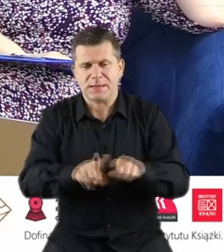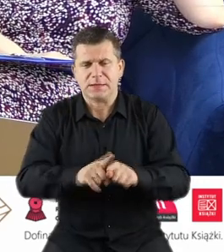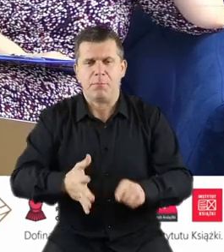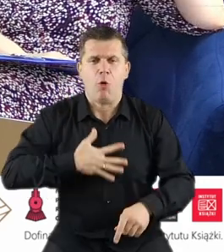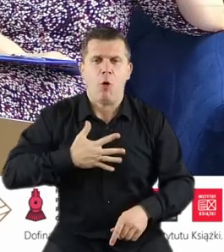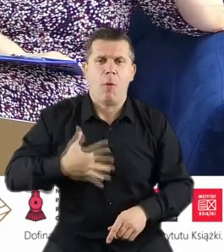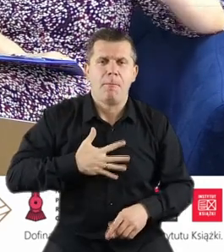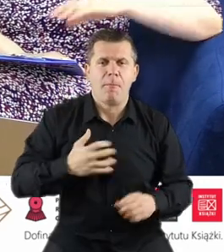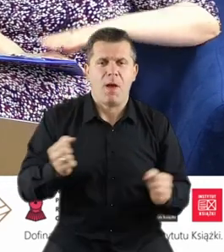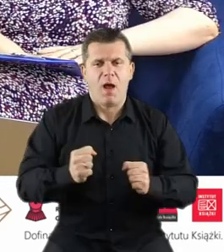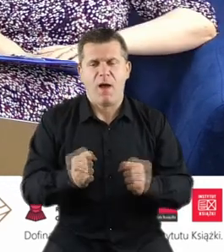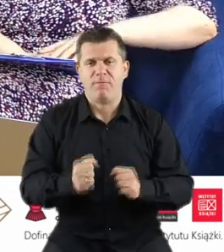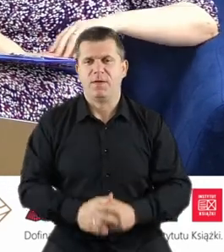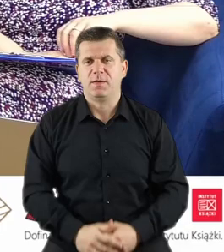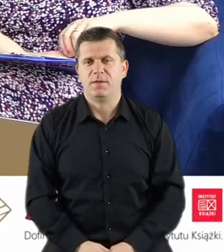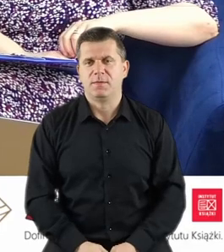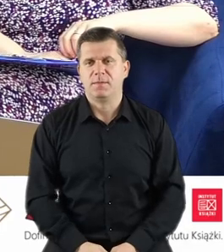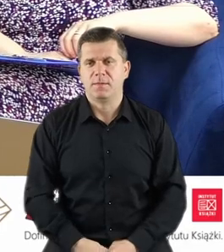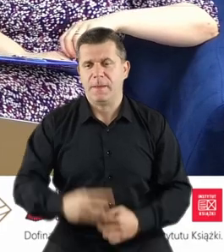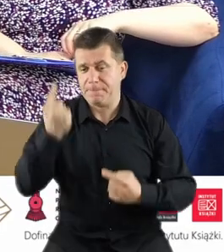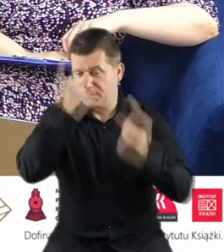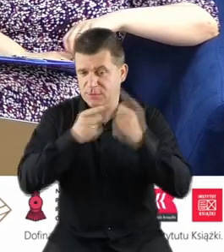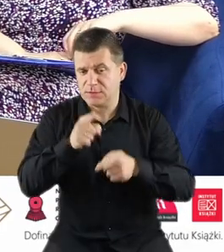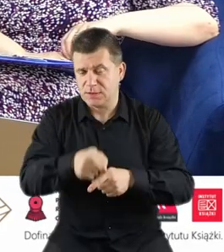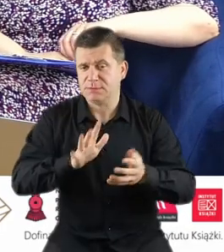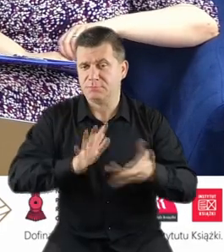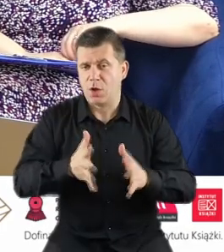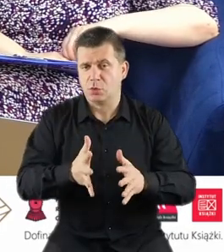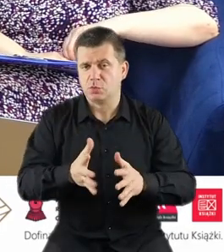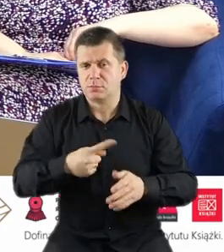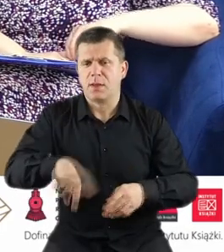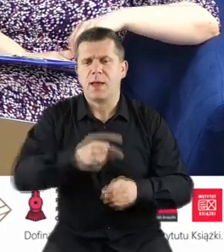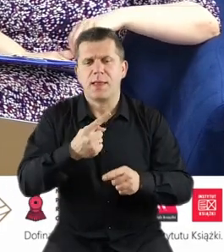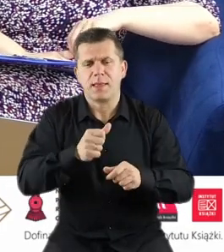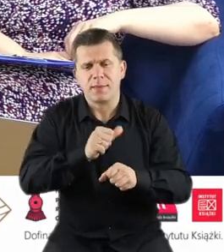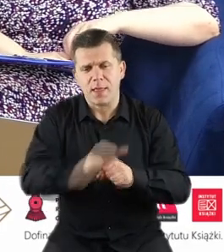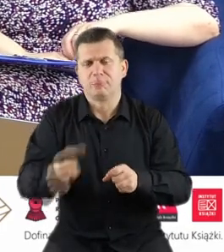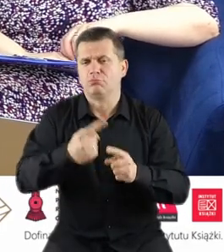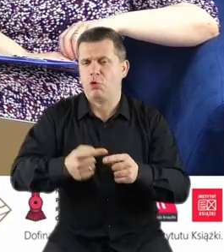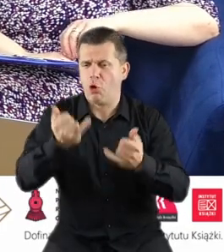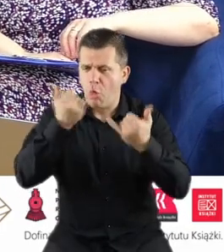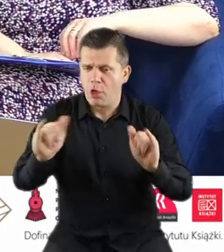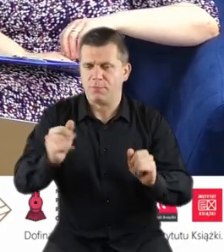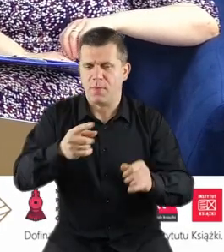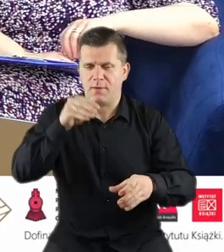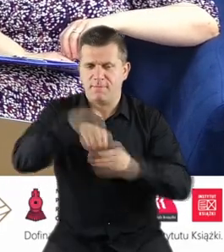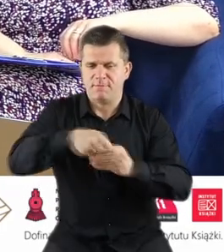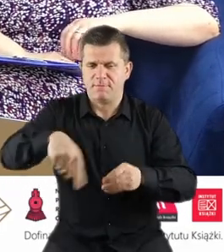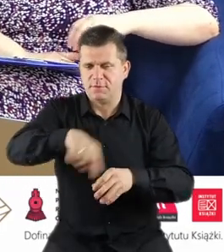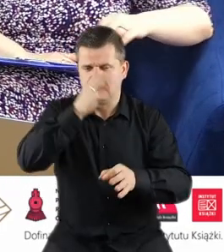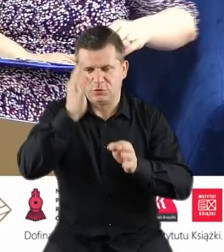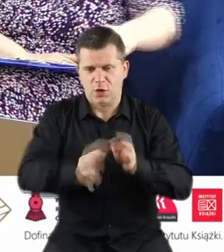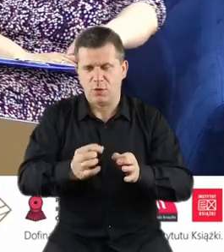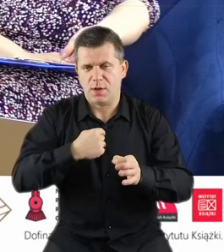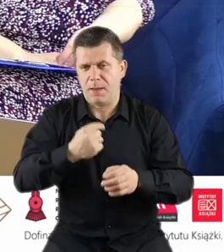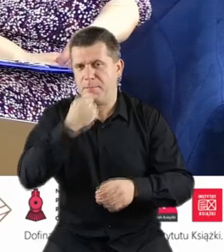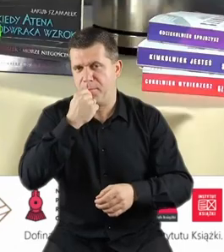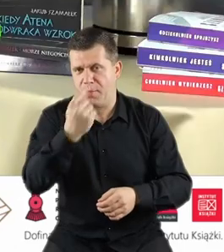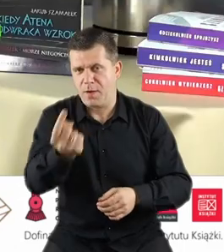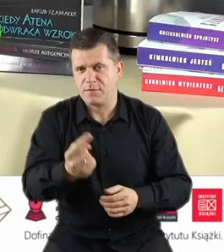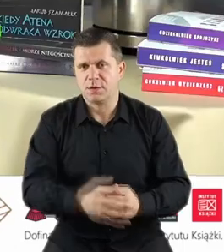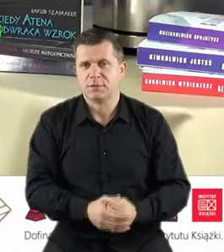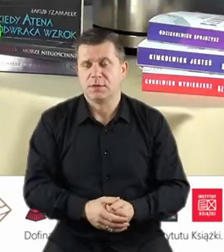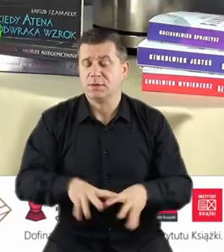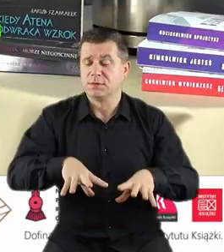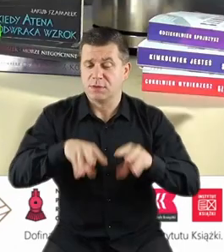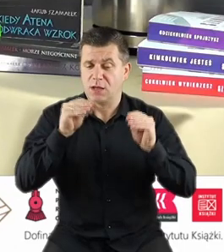i Tak, myślimy tak, w tak, ten tak. sposób, no ale jednak jesteśmy odmienni w tych szczegółach. Tak. To ja bym powiedział, że właśnie zacząć